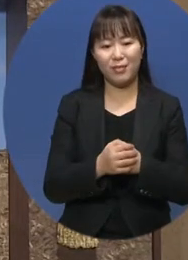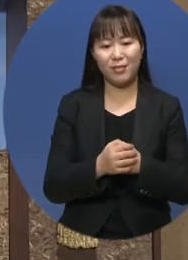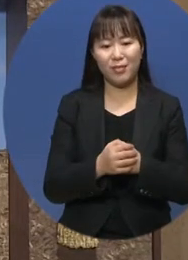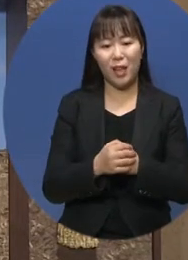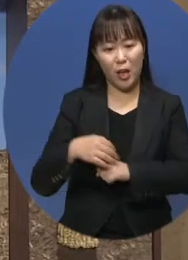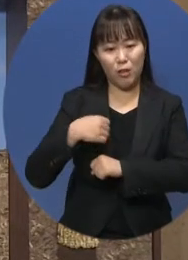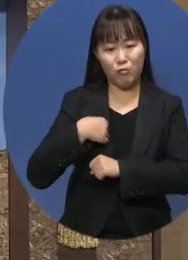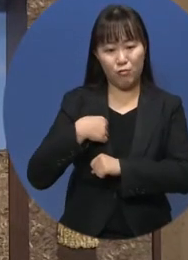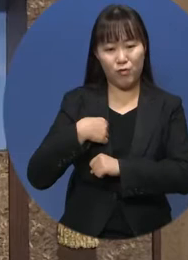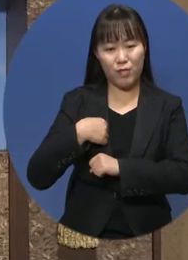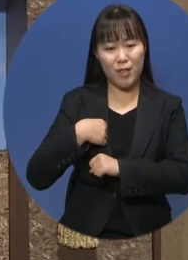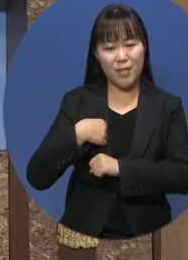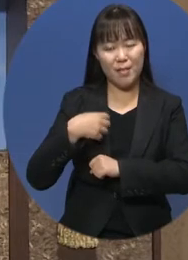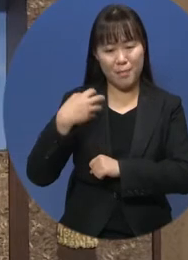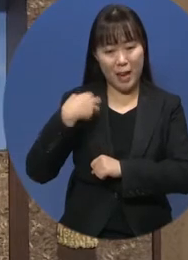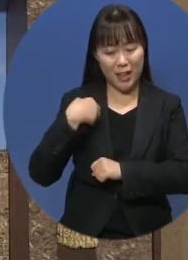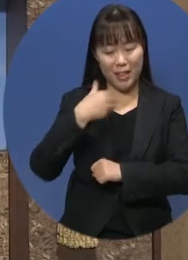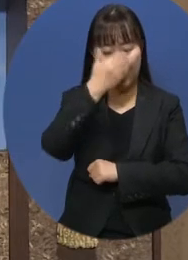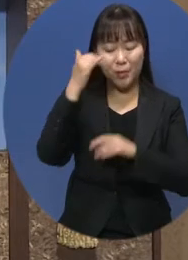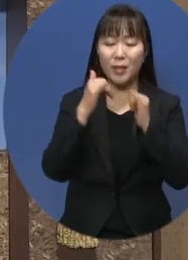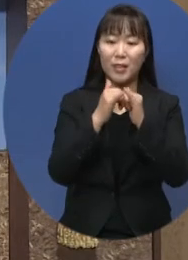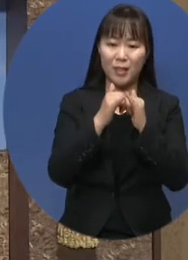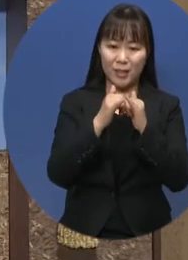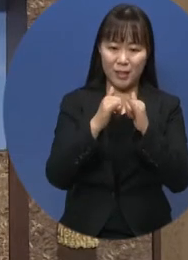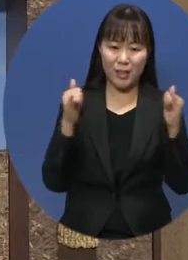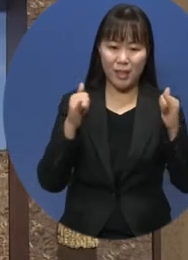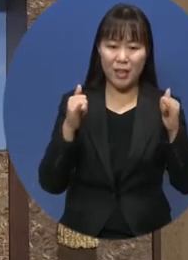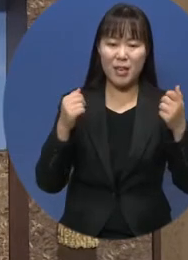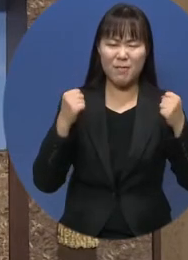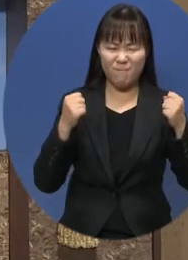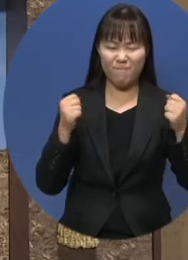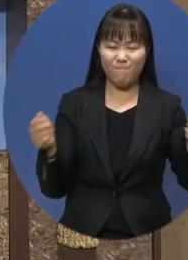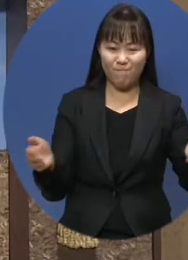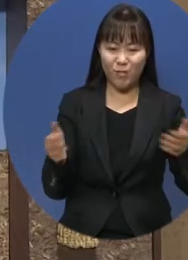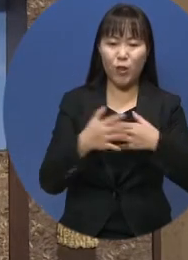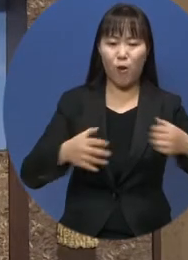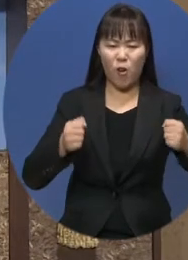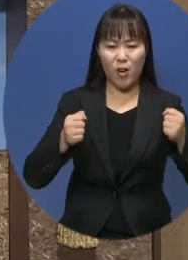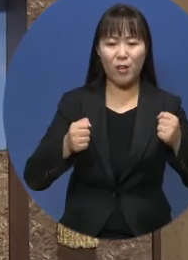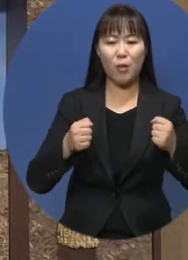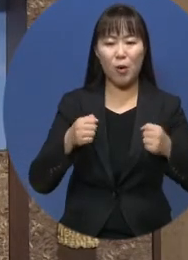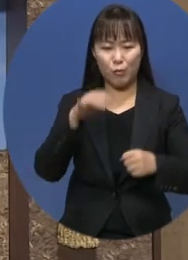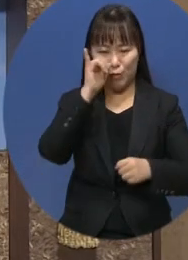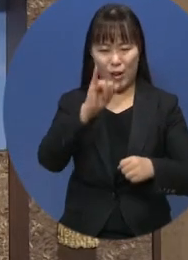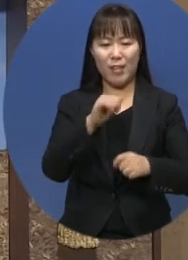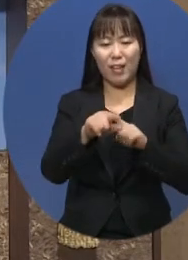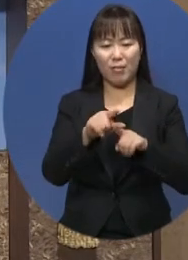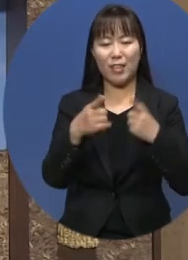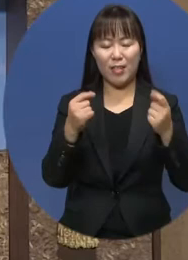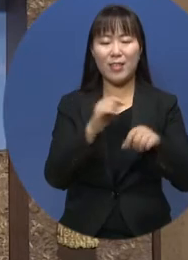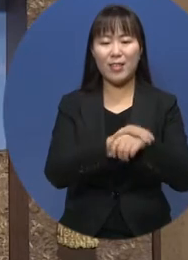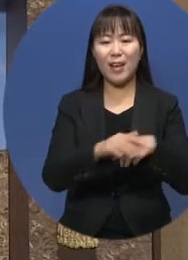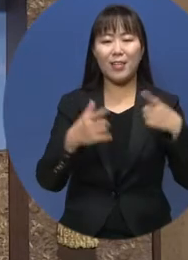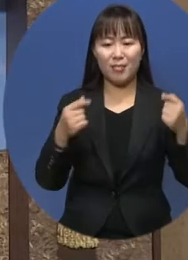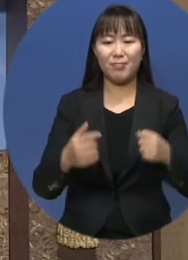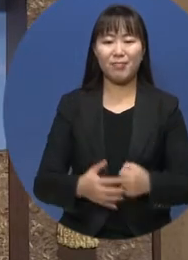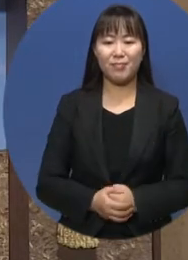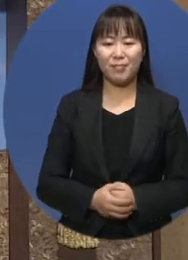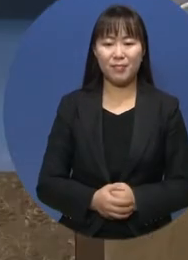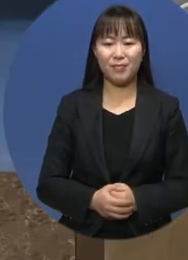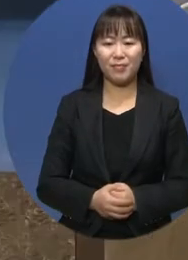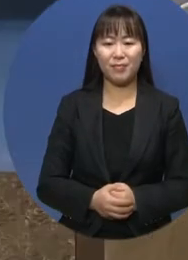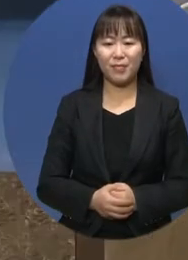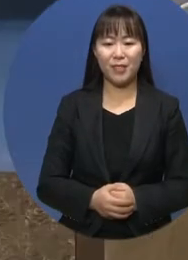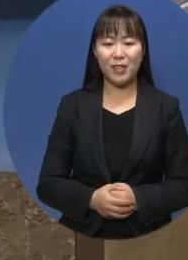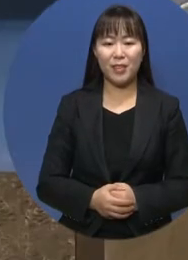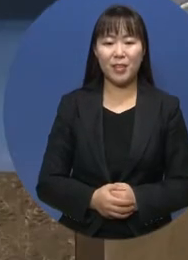의무를 열심히 지키고 네 청년들에게 예 사기를 북돋고 건강 하라고 훌륭하다고 내거는 아주 잘한 것 같습니다 4